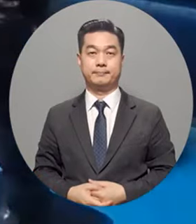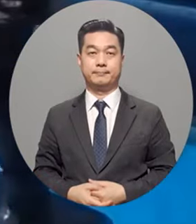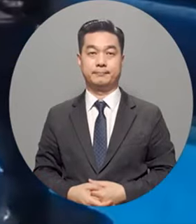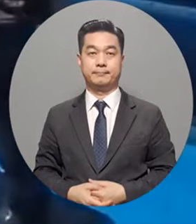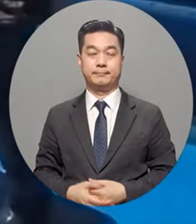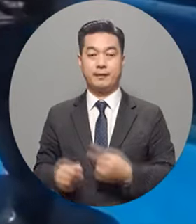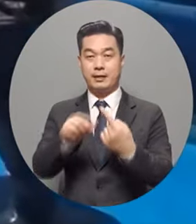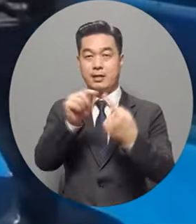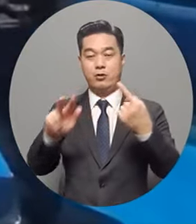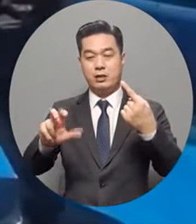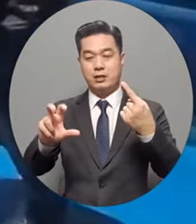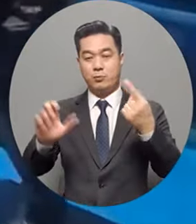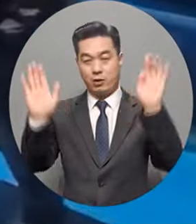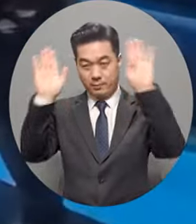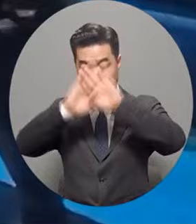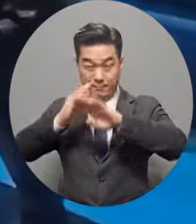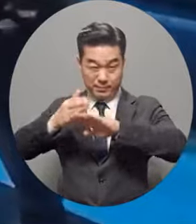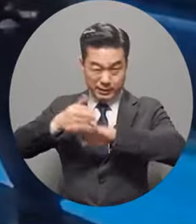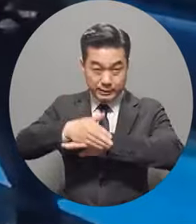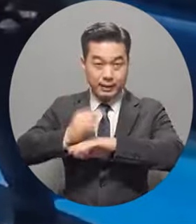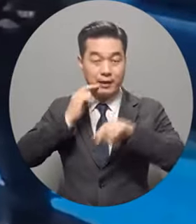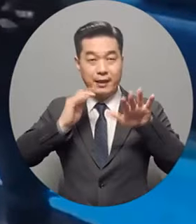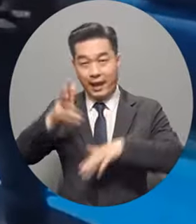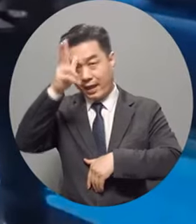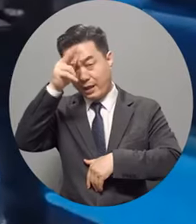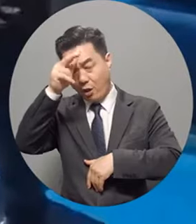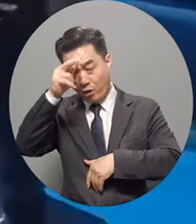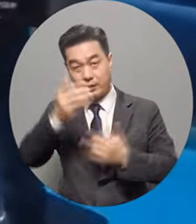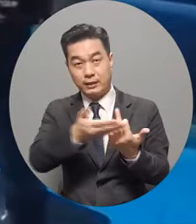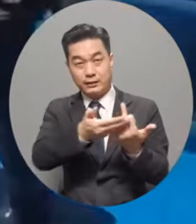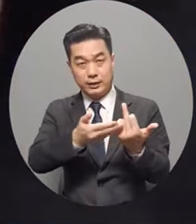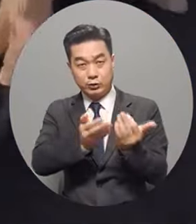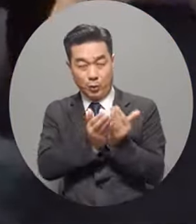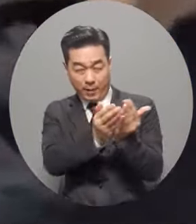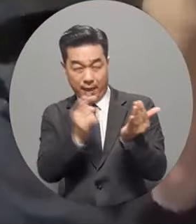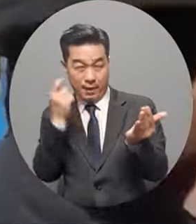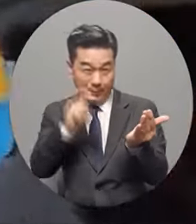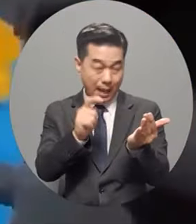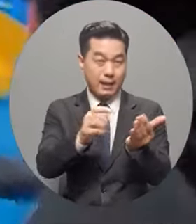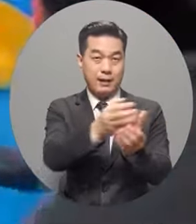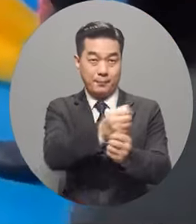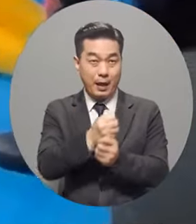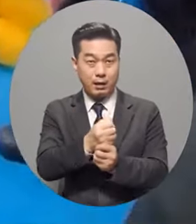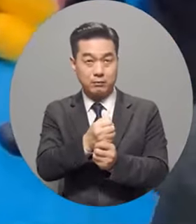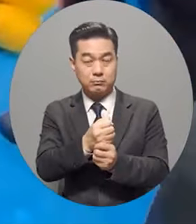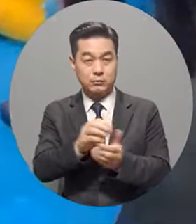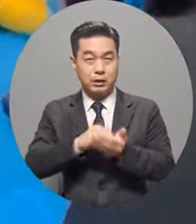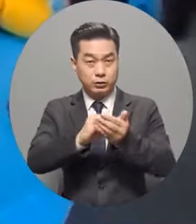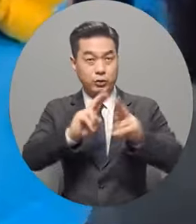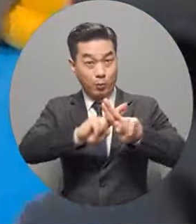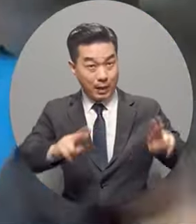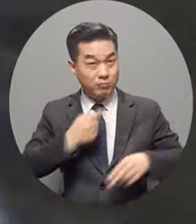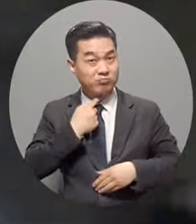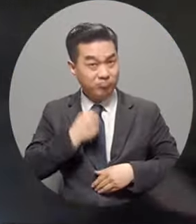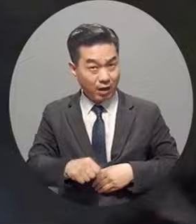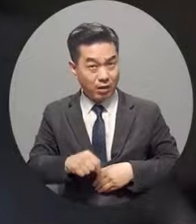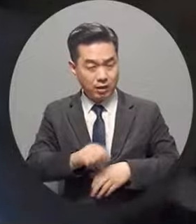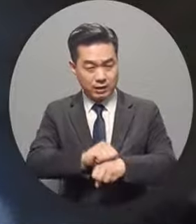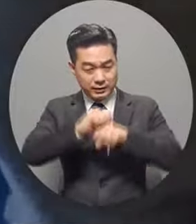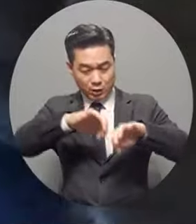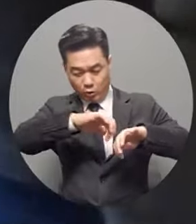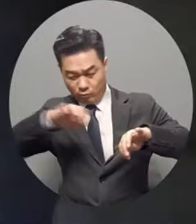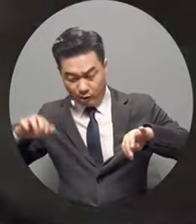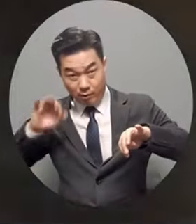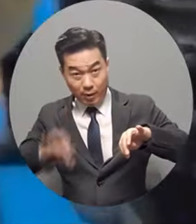지난달 25일 늦은 밤, 해경이 제주도 바다 위 한 선박을 덮칩니다. 등록이 말소된 배인데 창고문을 열자 남성 한